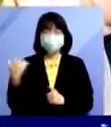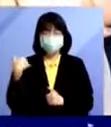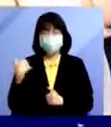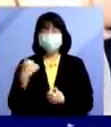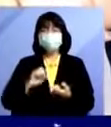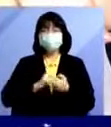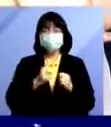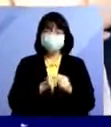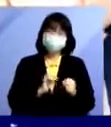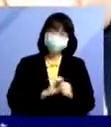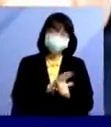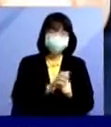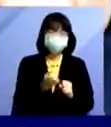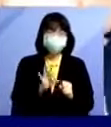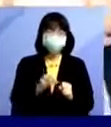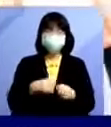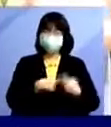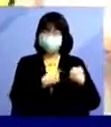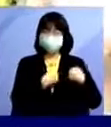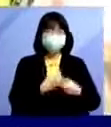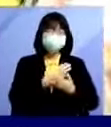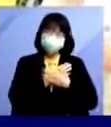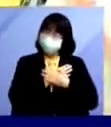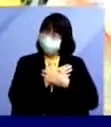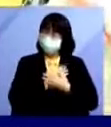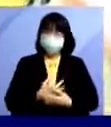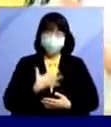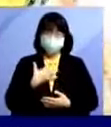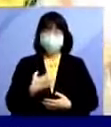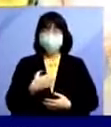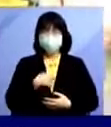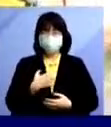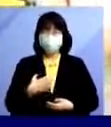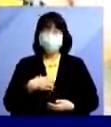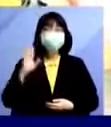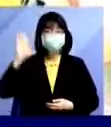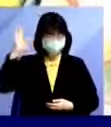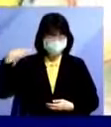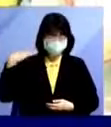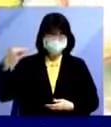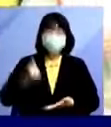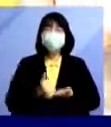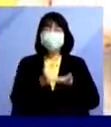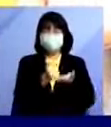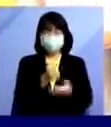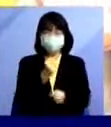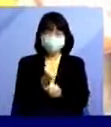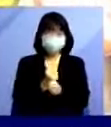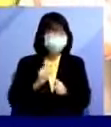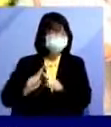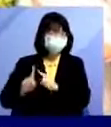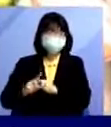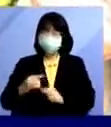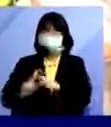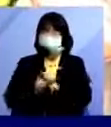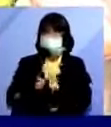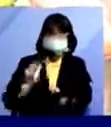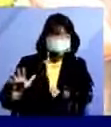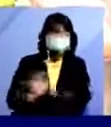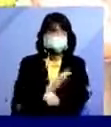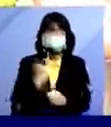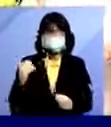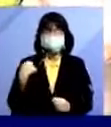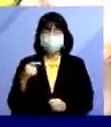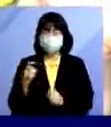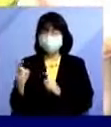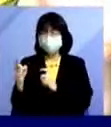พทย์นะครับก็บอกว่าภูมิใจที่ได้เป็นส่วนหนึ่งในการช่วยเหลือผู้ป่วยโดยจะตั้งใจปฏิบัติงานอย่างเต็มกำลังความสามารถแม้จะมีความเสี่ย